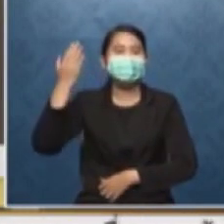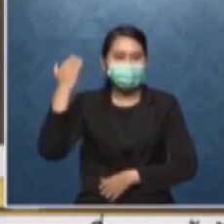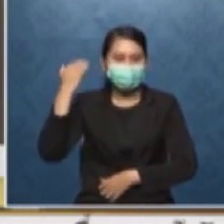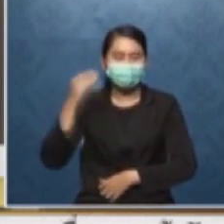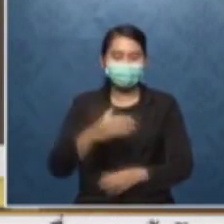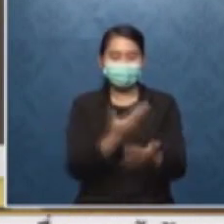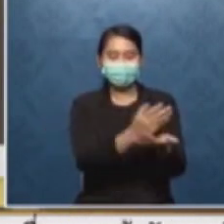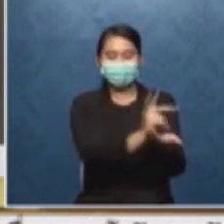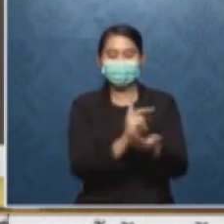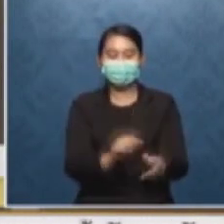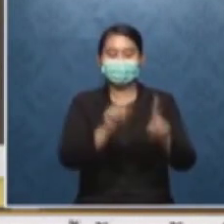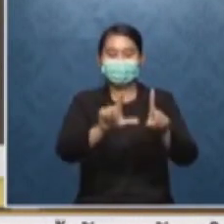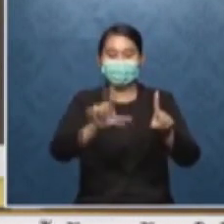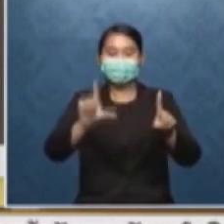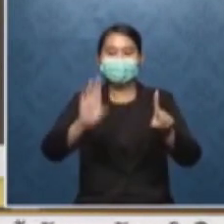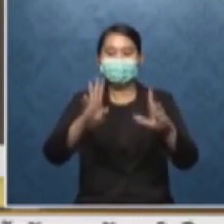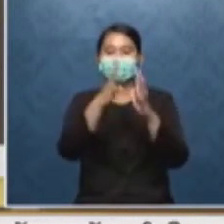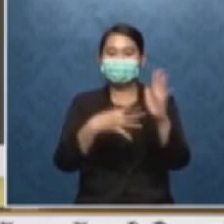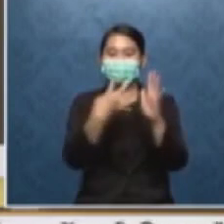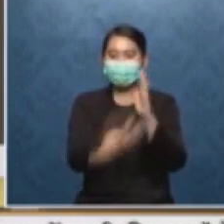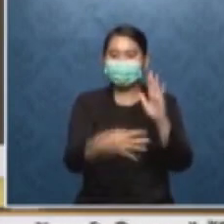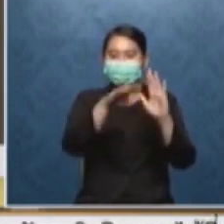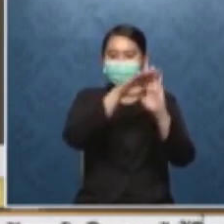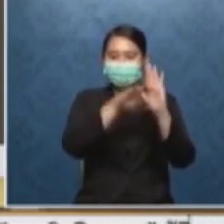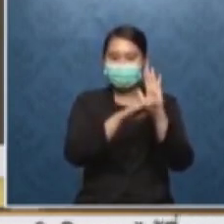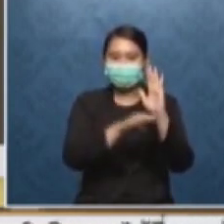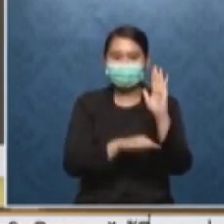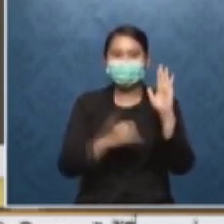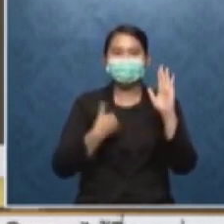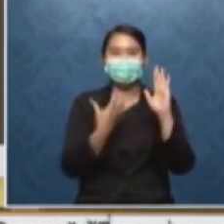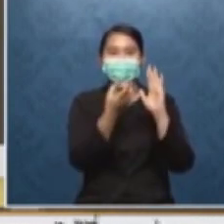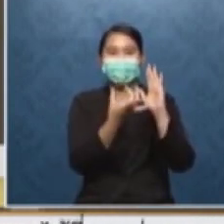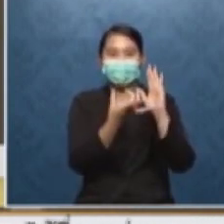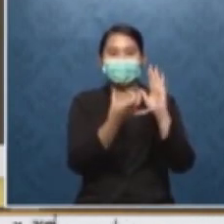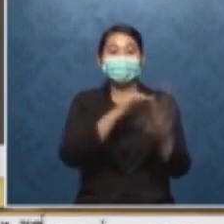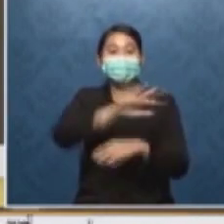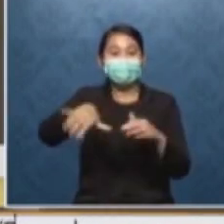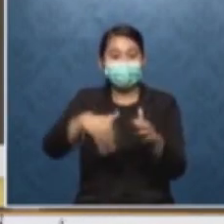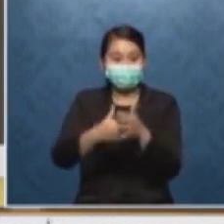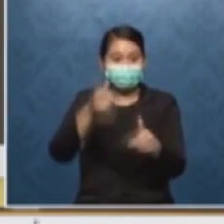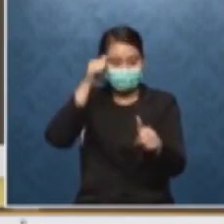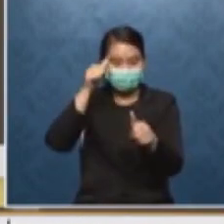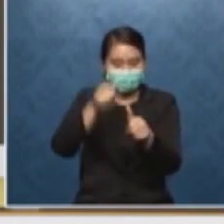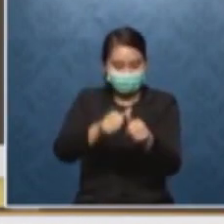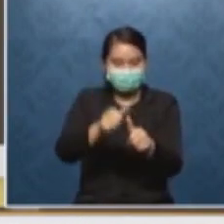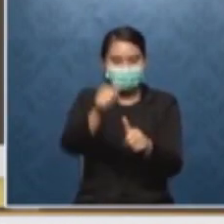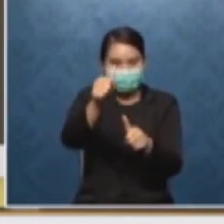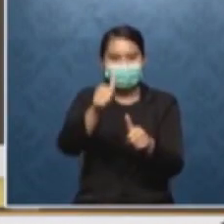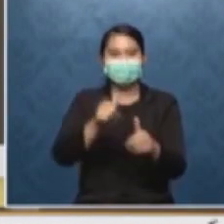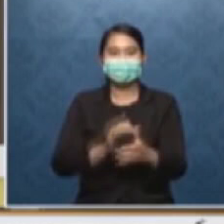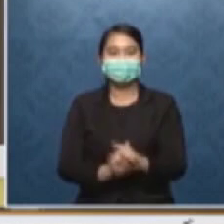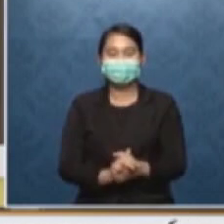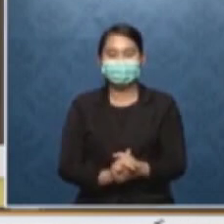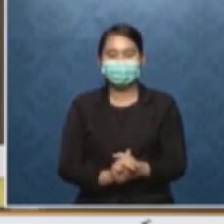เงินกู้ 1ล้านบาทมีมาตรการอะไรบ้างท่านประธานครับจำกันได้ในสภาแห่งนี้สมาชิกสภาผู้